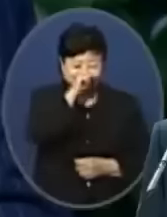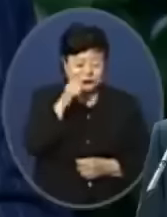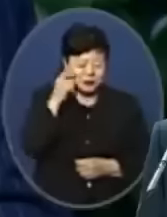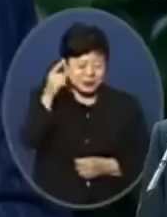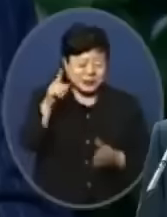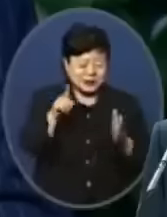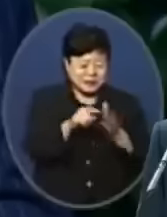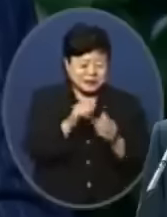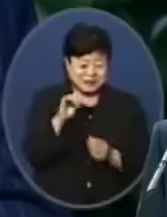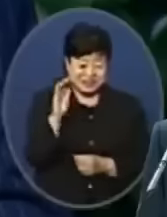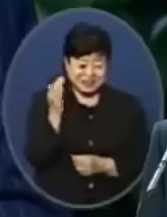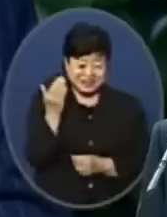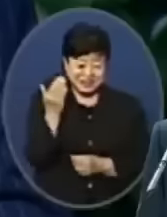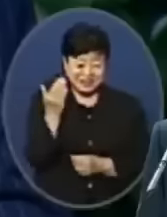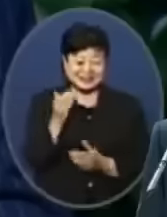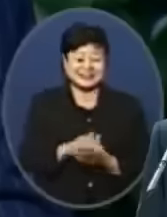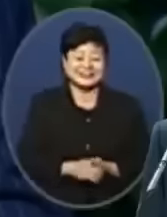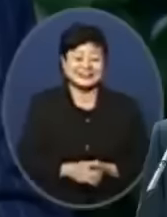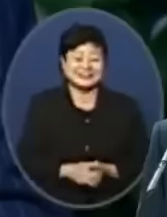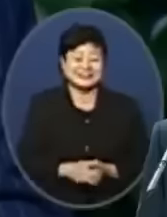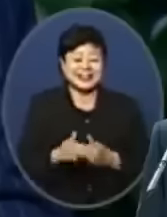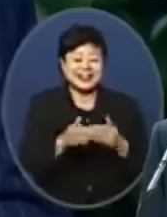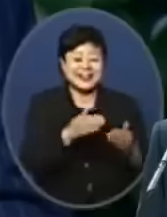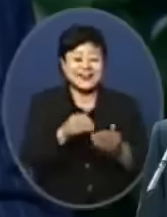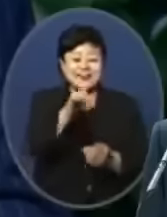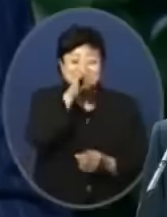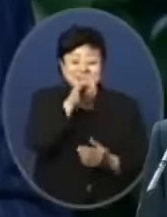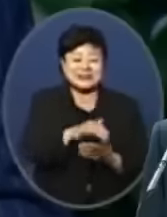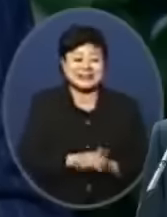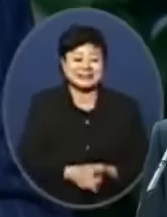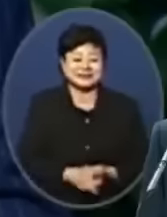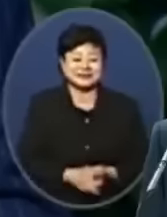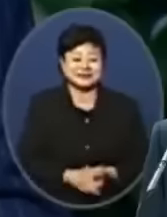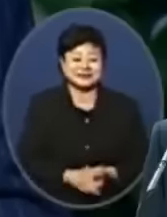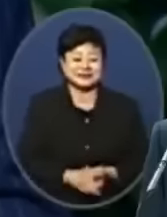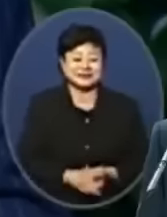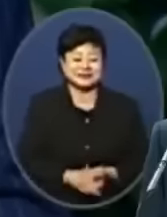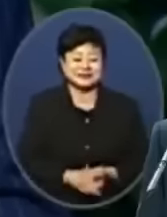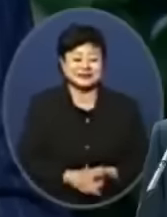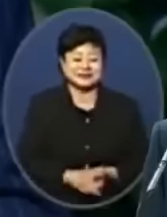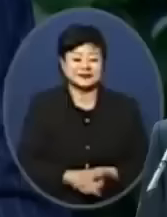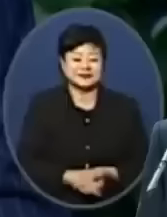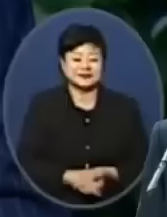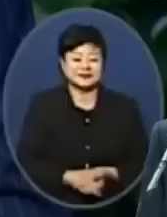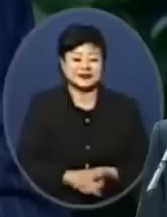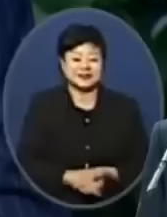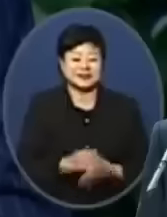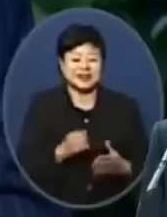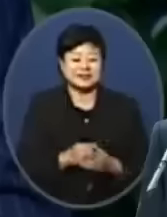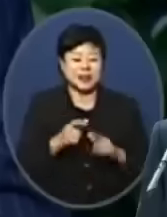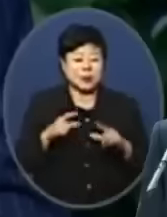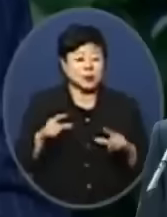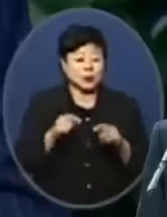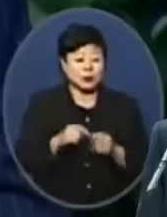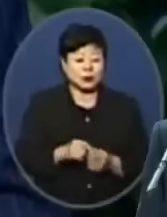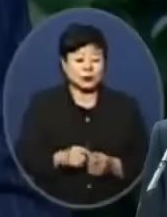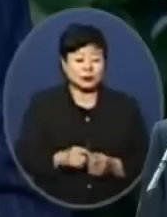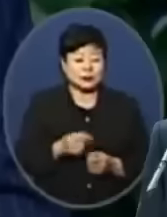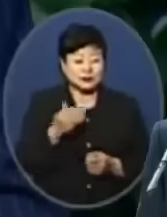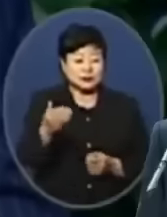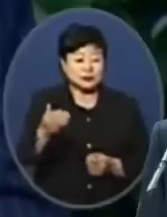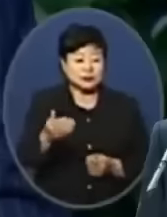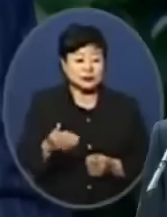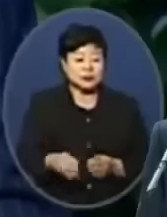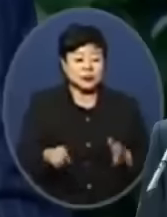위대한 믿음의 사람이 된 경험을 말씀하고 있는 것입니다. 그러므로 일반적으로 여러분은